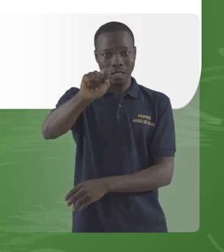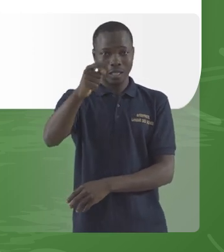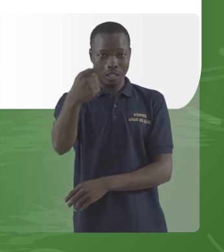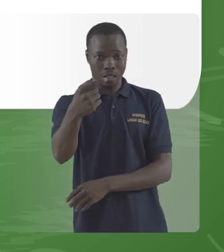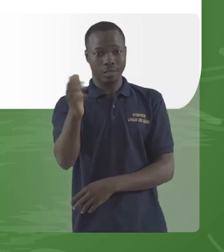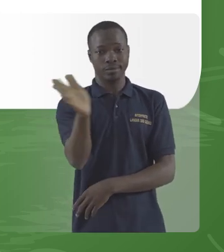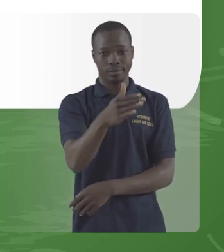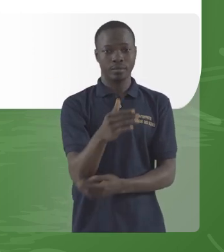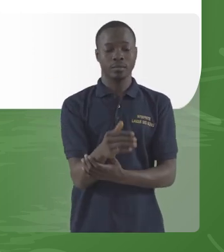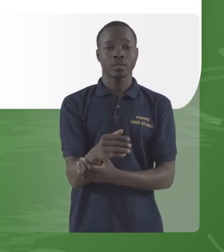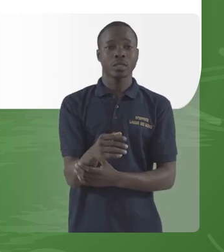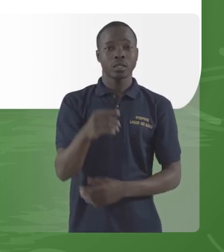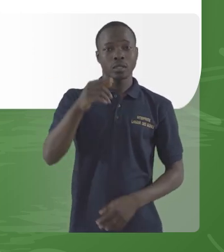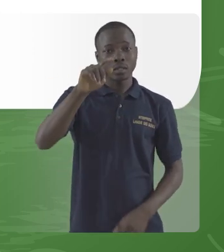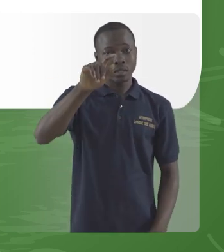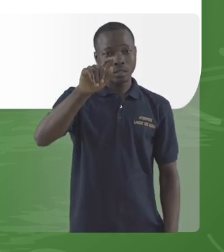ATG,